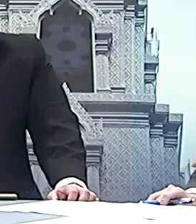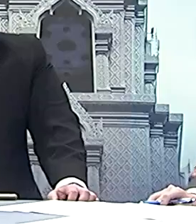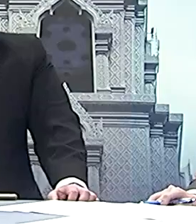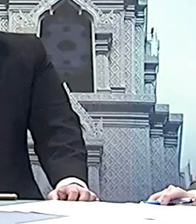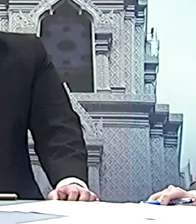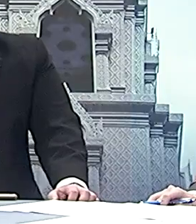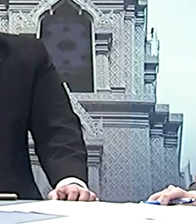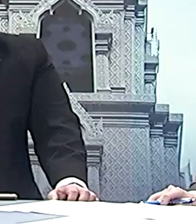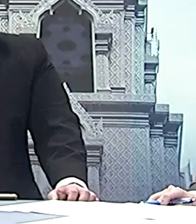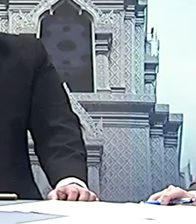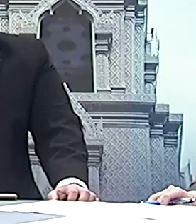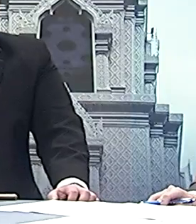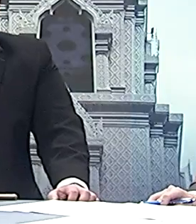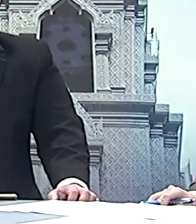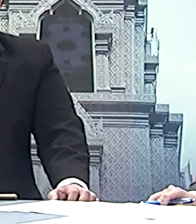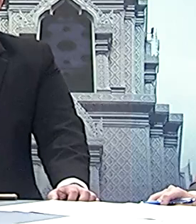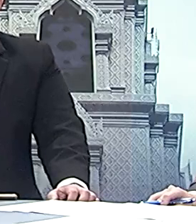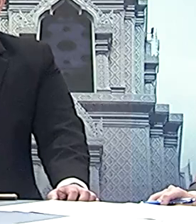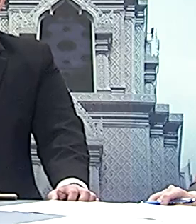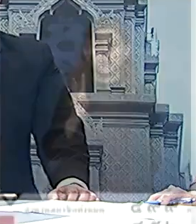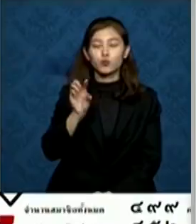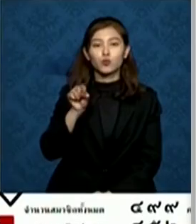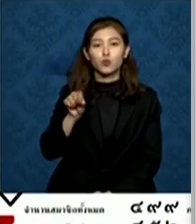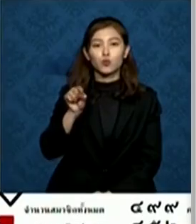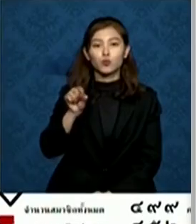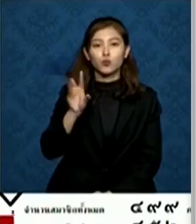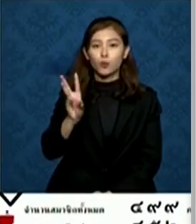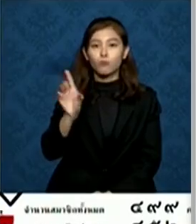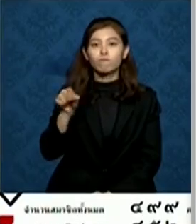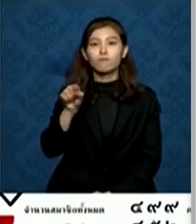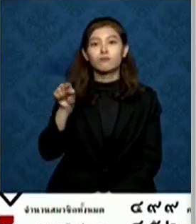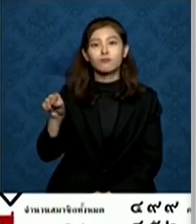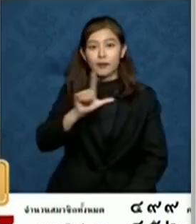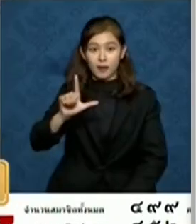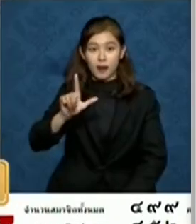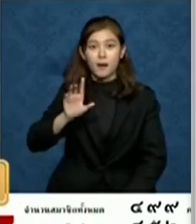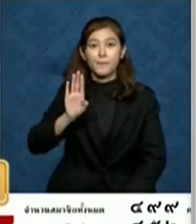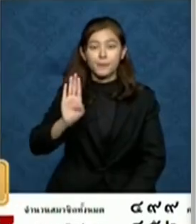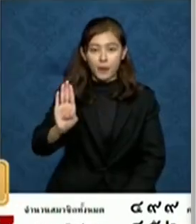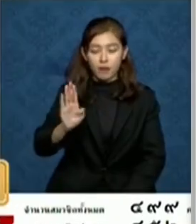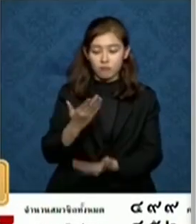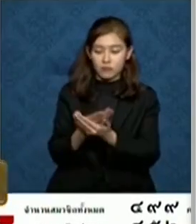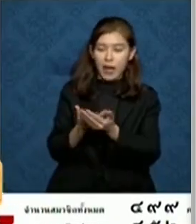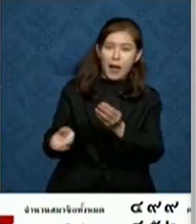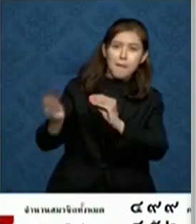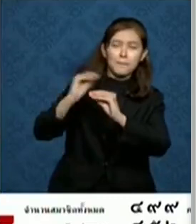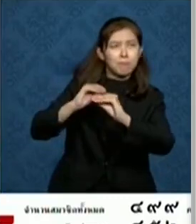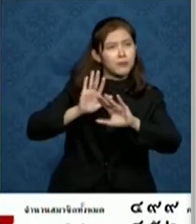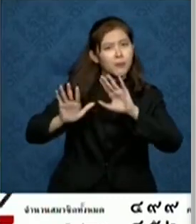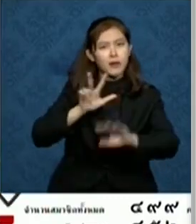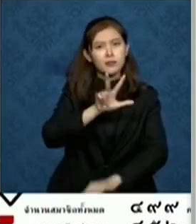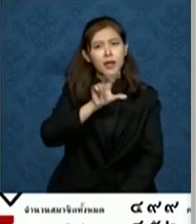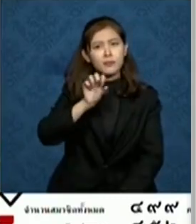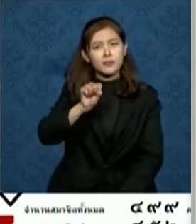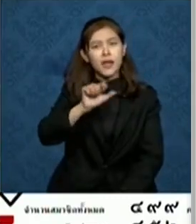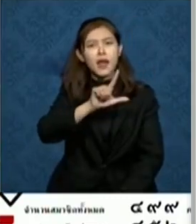กี่เรื่องครับองบกลางอืประชามติอื Digital walletอการแก้ไขหนี้ประมาณนี้งบลงทุนอ่ะรวมๆกันมา 3-4เรื่อง